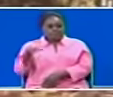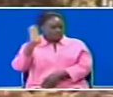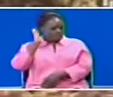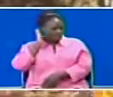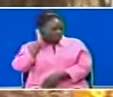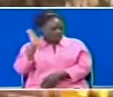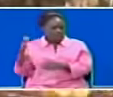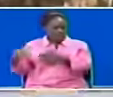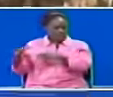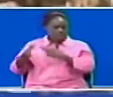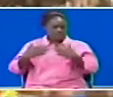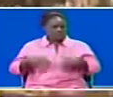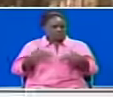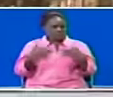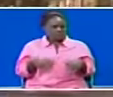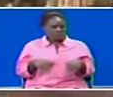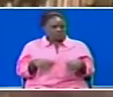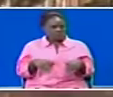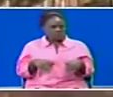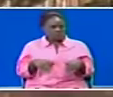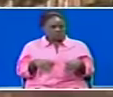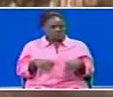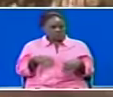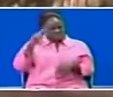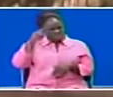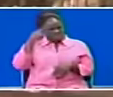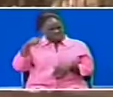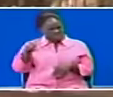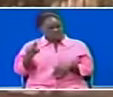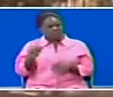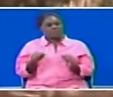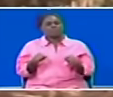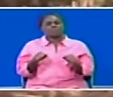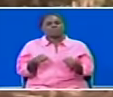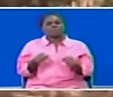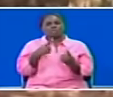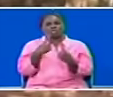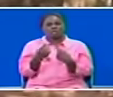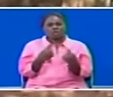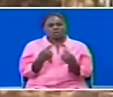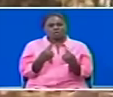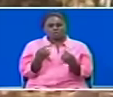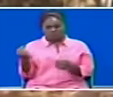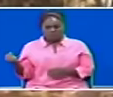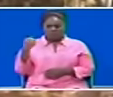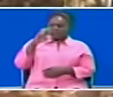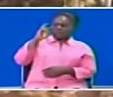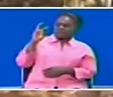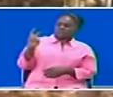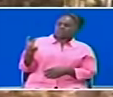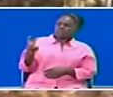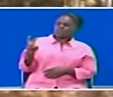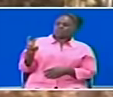kuna watu wana ladaranda, tukadhania pengine ni hawa masoja wanatuamulisha. Kuamka kuangalia nje